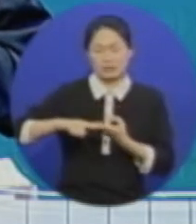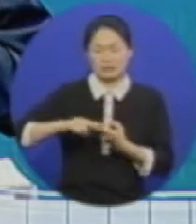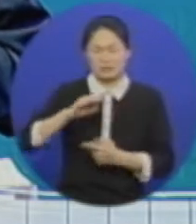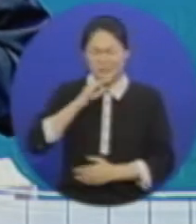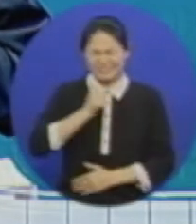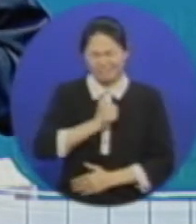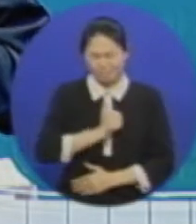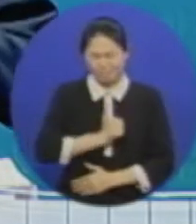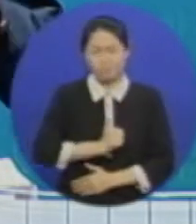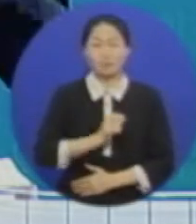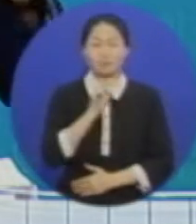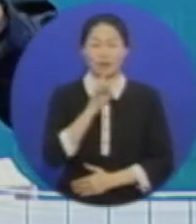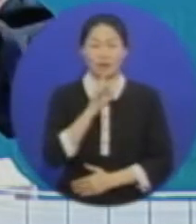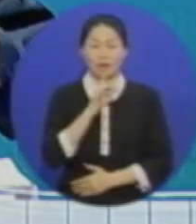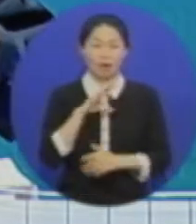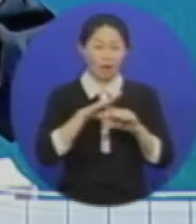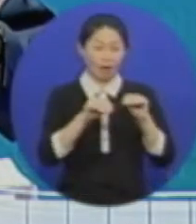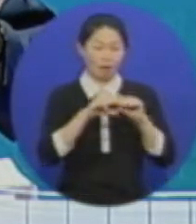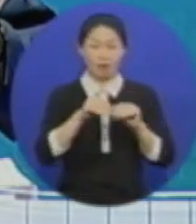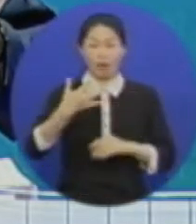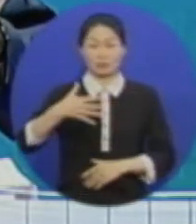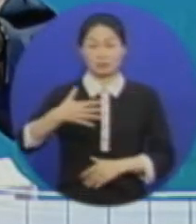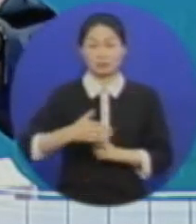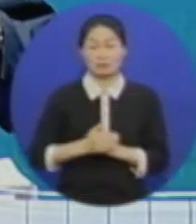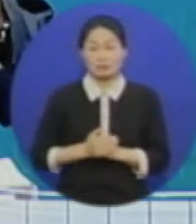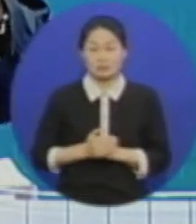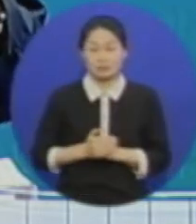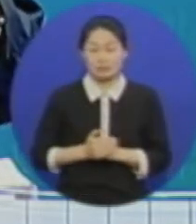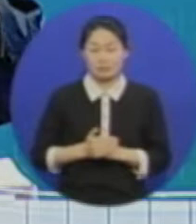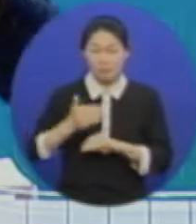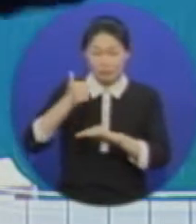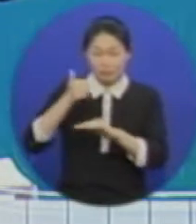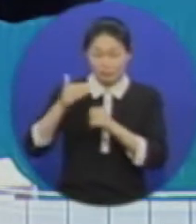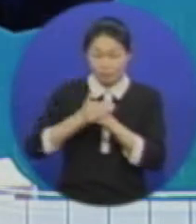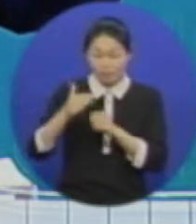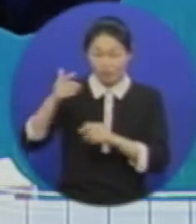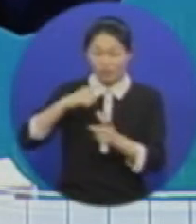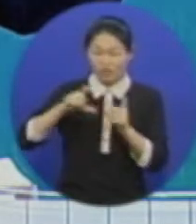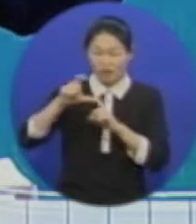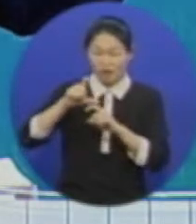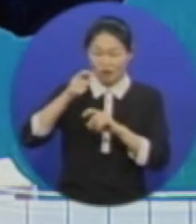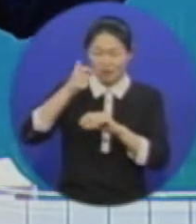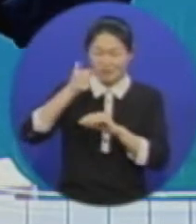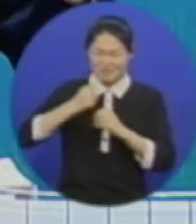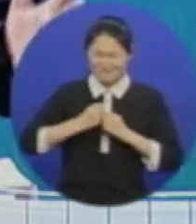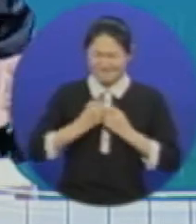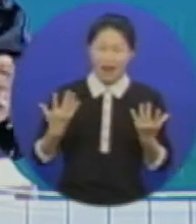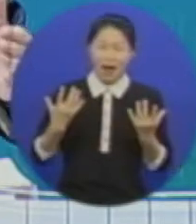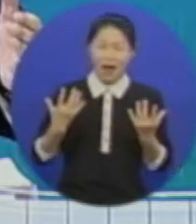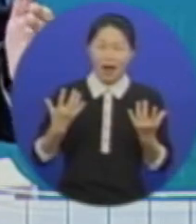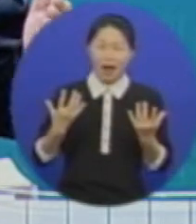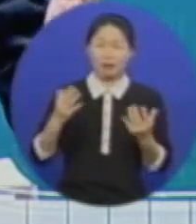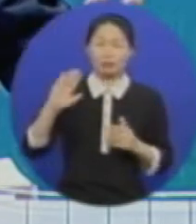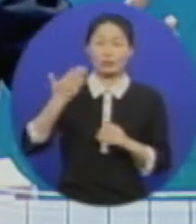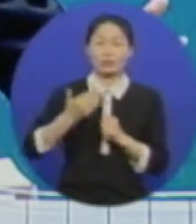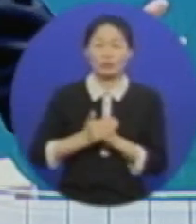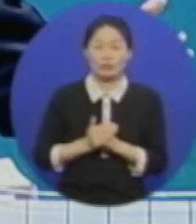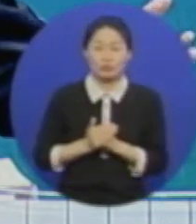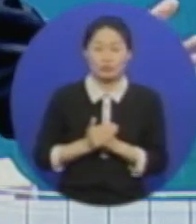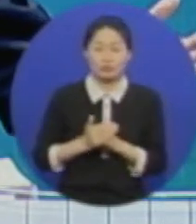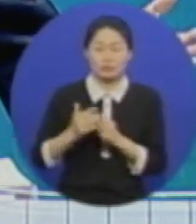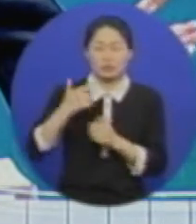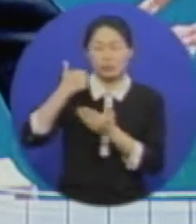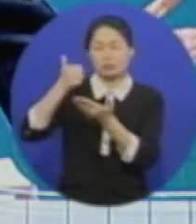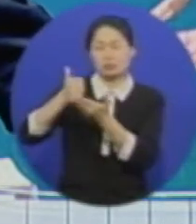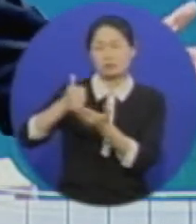거지 그게 해결이 된 게 아니니까 나중에는 더욱 폭발해 버리고 그래서 목사님